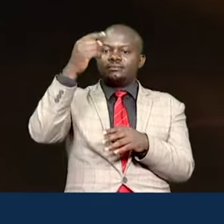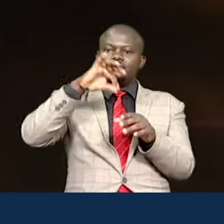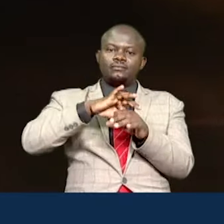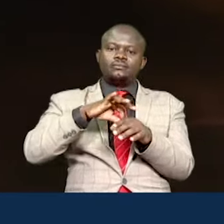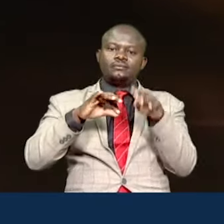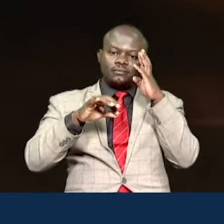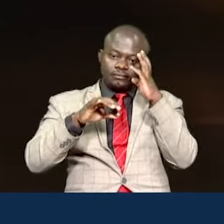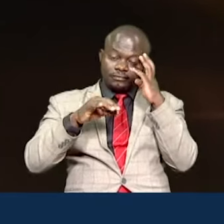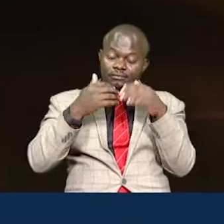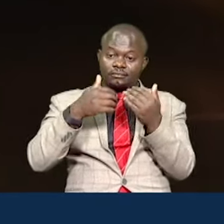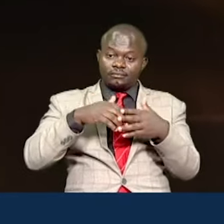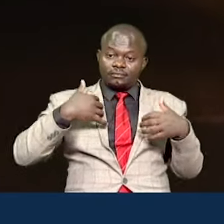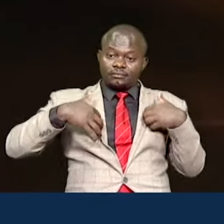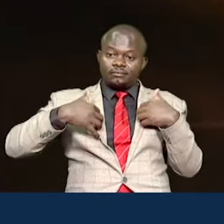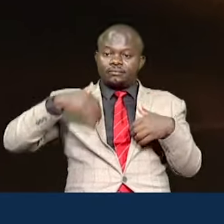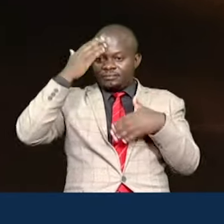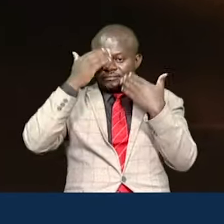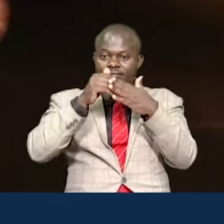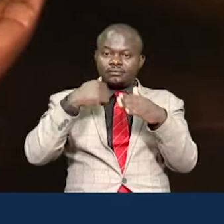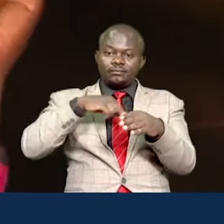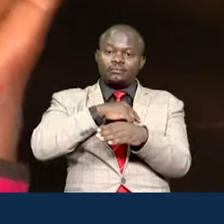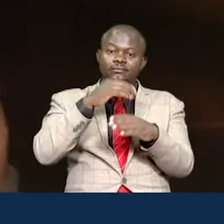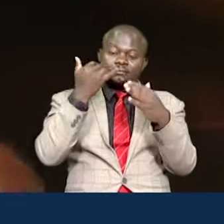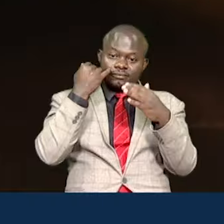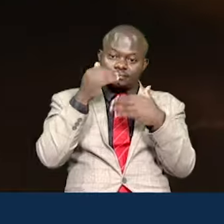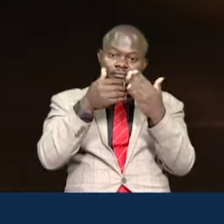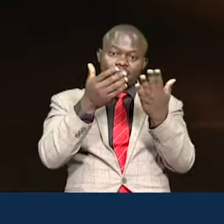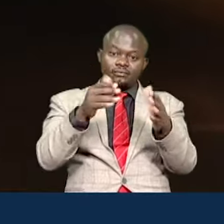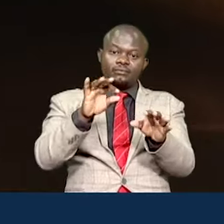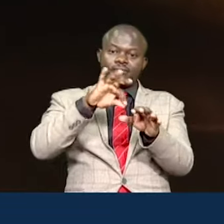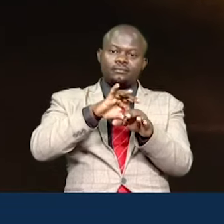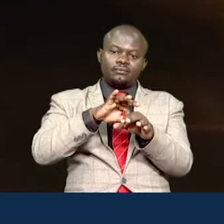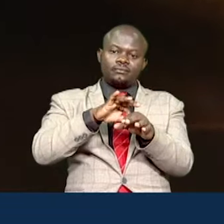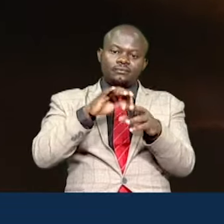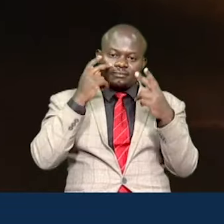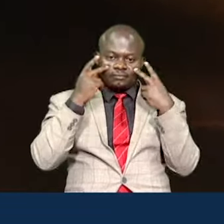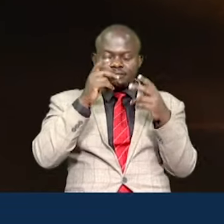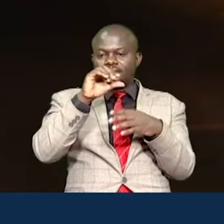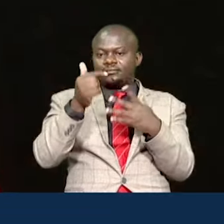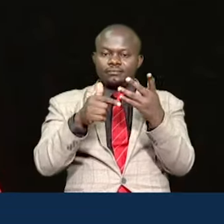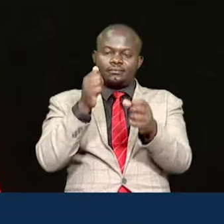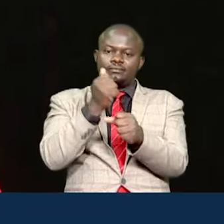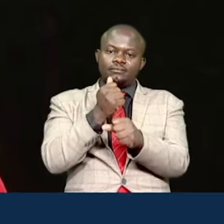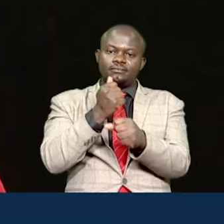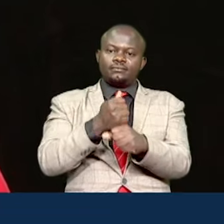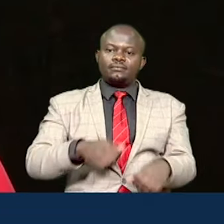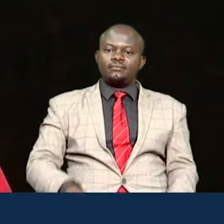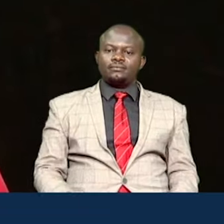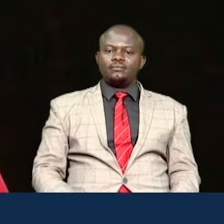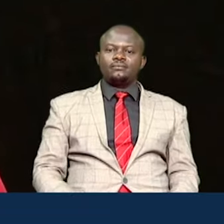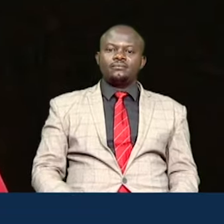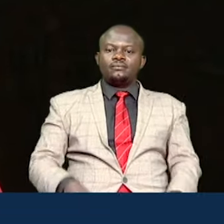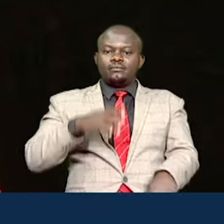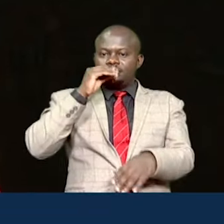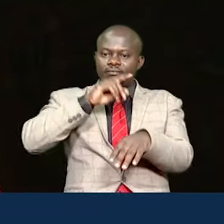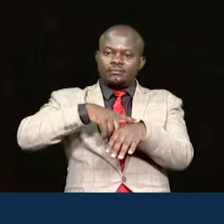ngo murava ndi kugira ngo nimva mu matora wenda ndere n'akandi kantu nakora ntabwo bavuze ko isaha